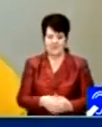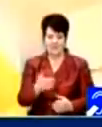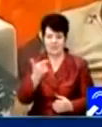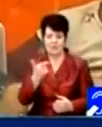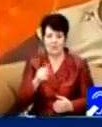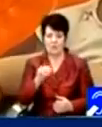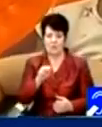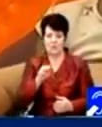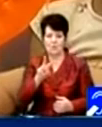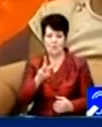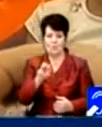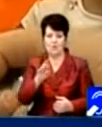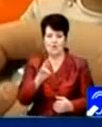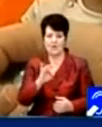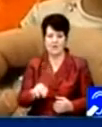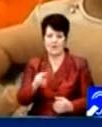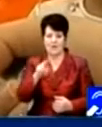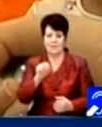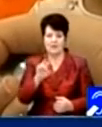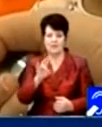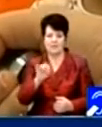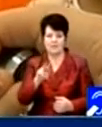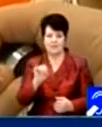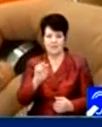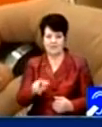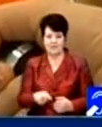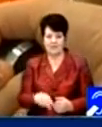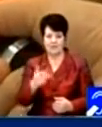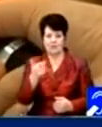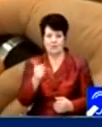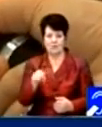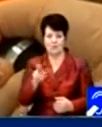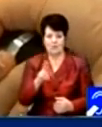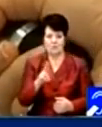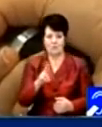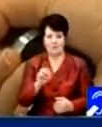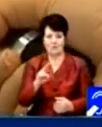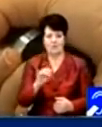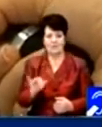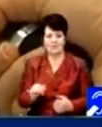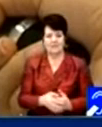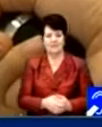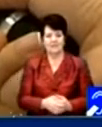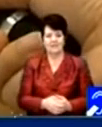morning. Astăzi am învățat pineapple, good morning,